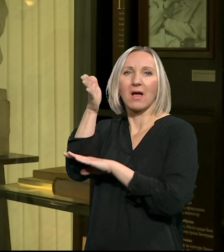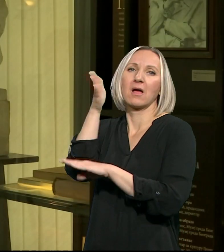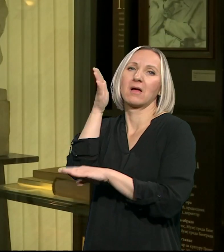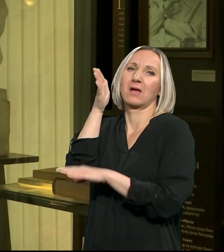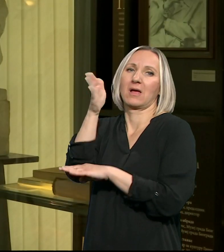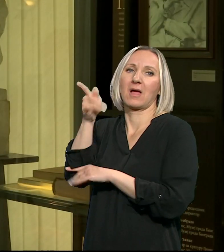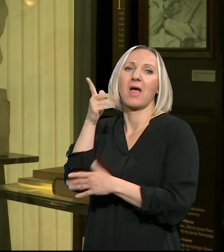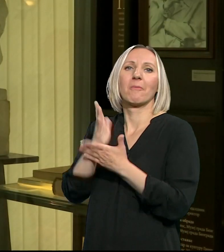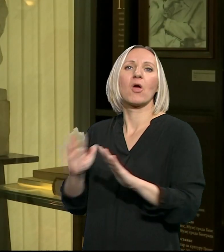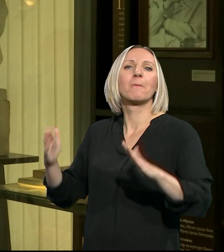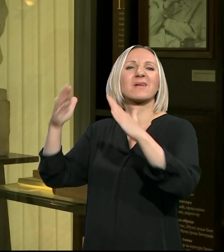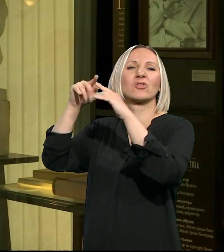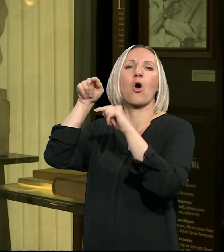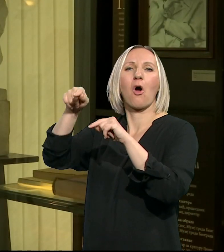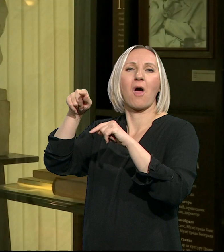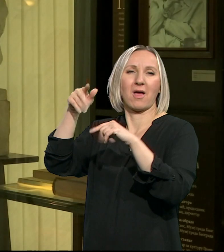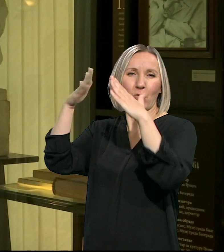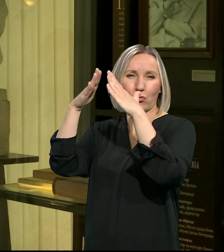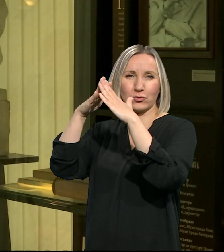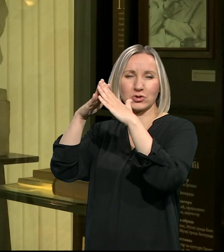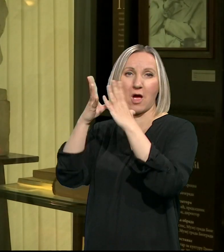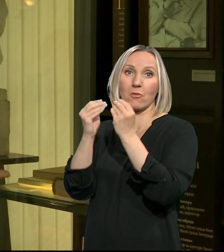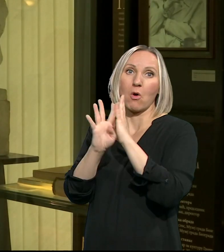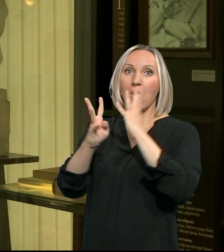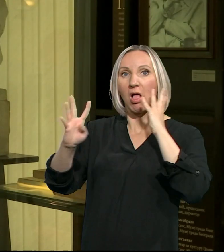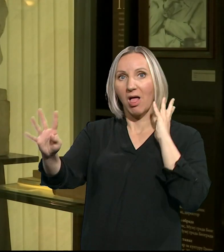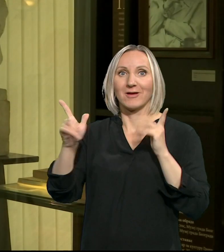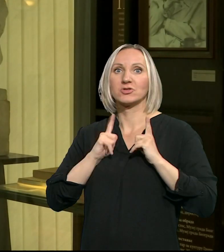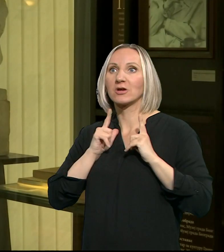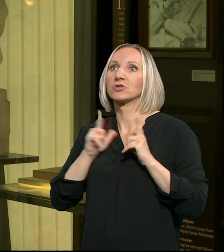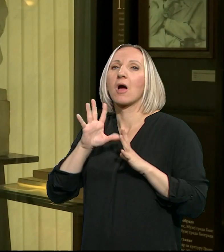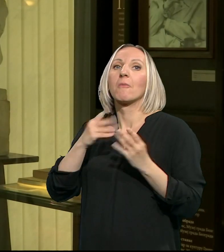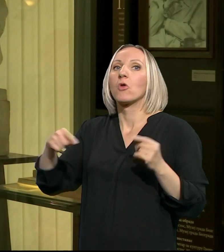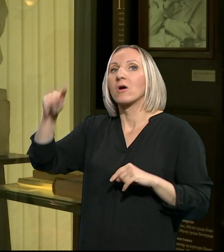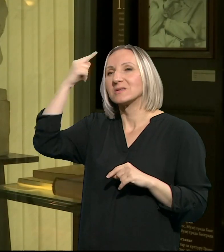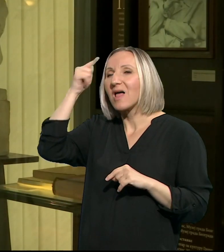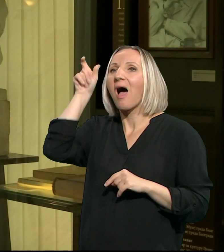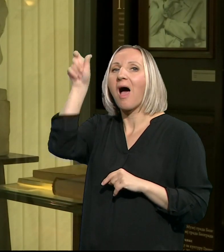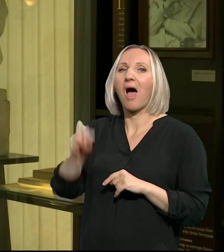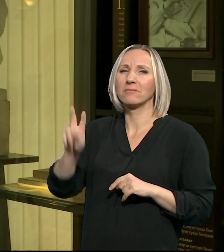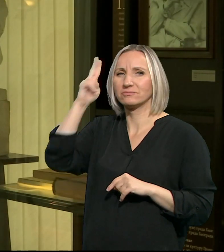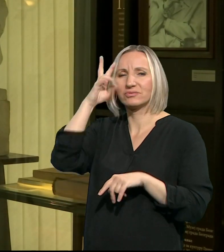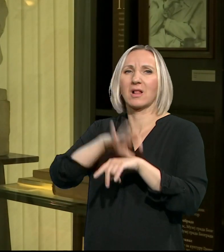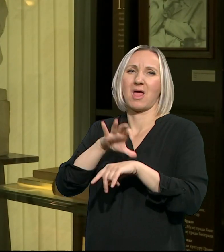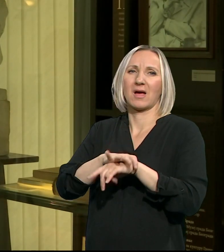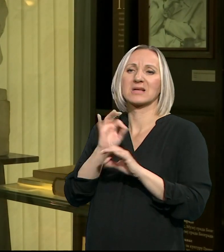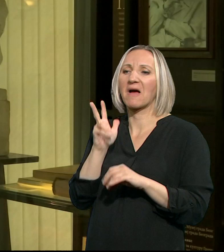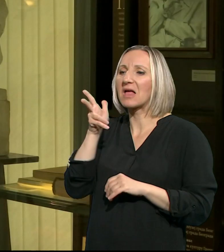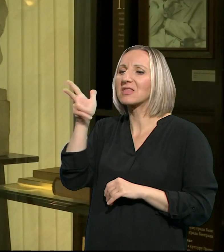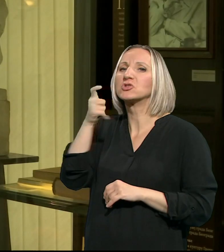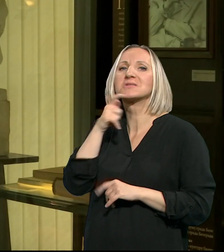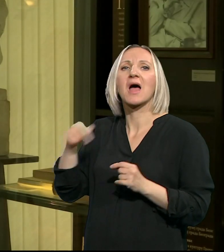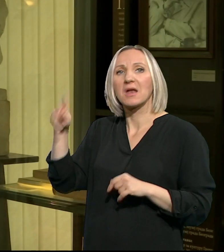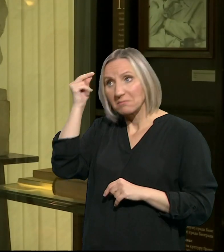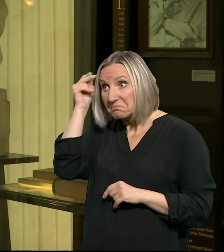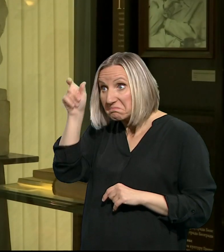njihov letnikovac. Mnogi Gročani je pamte, jer je upravo njih lečila ovde, svakog treću stariju osobu, ako pitate da li se